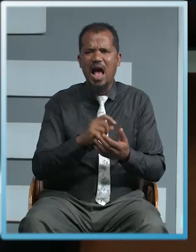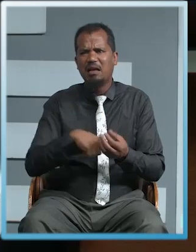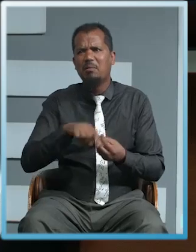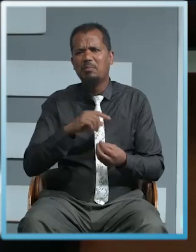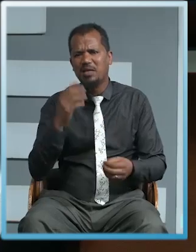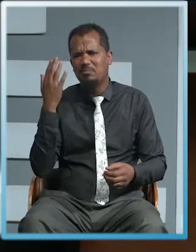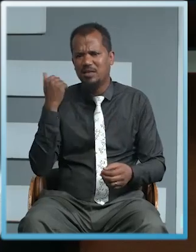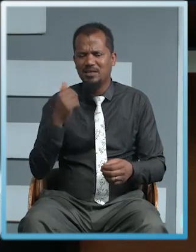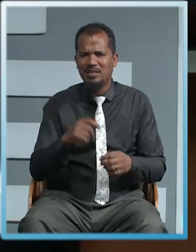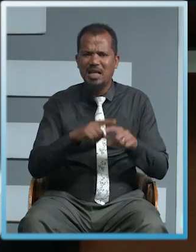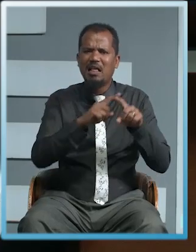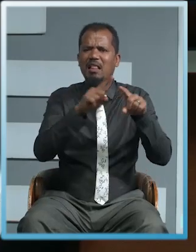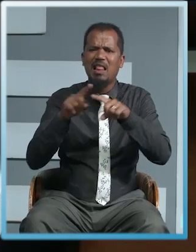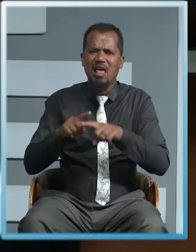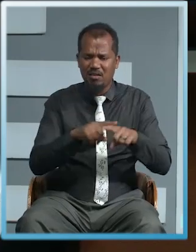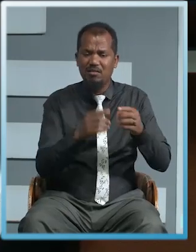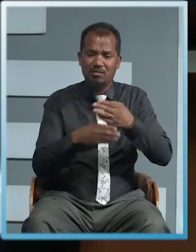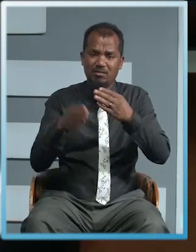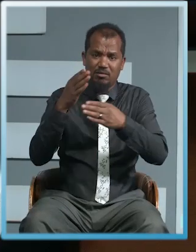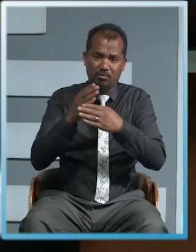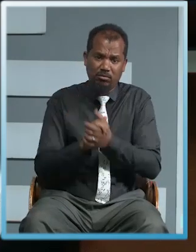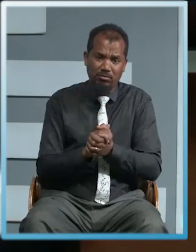የምንሆን ነበር ከተለያየ ደረጃ